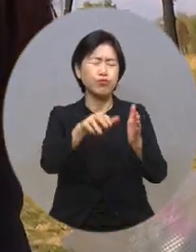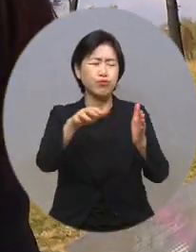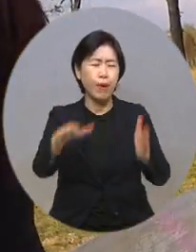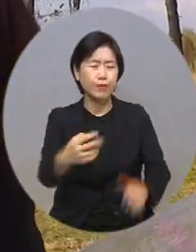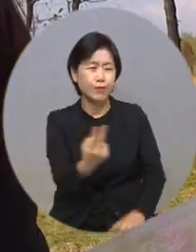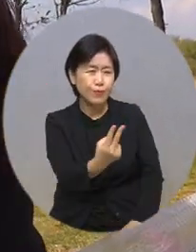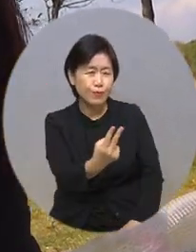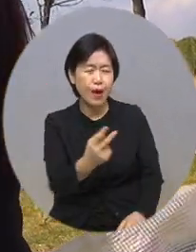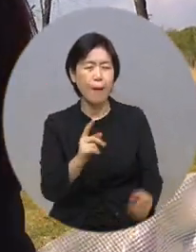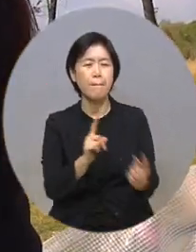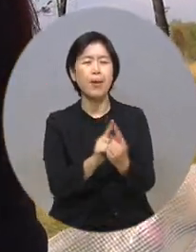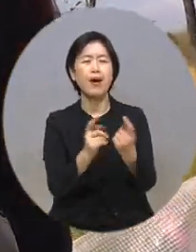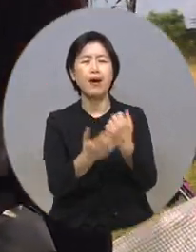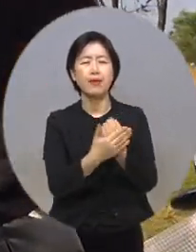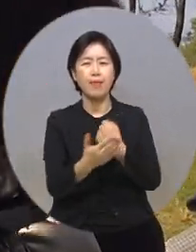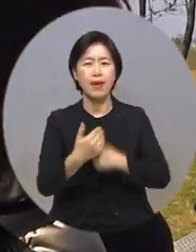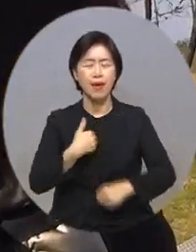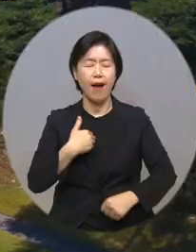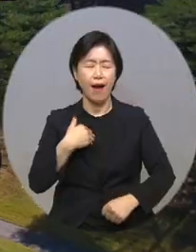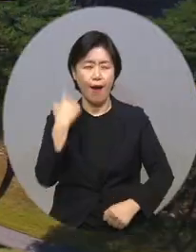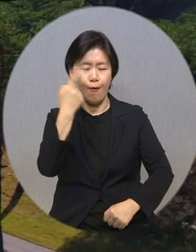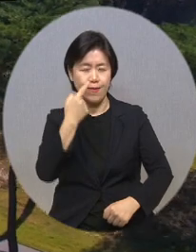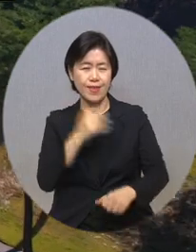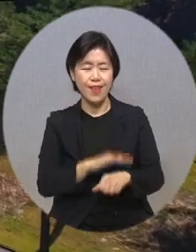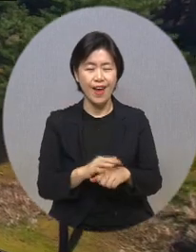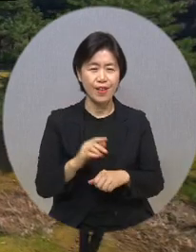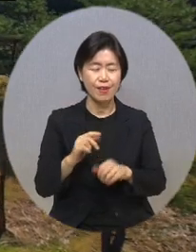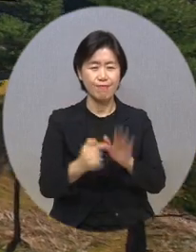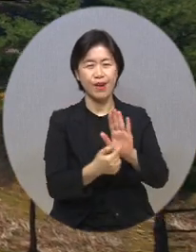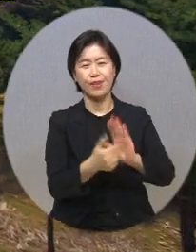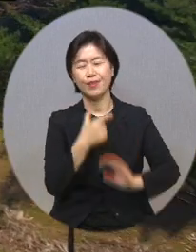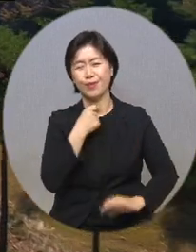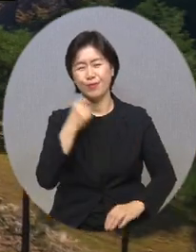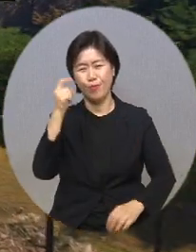이거 썼는데 너무 튀는 거지.